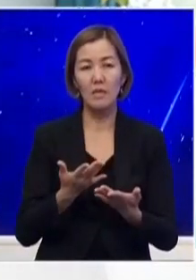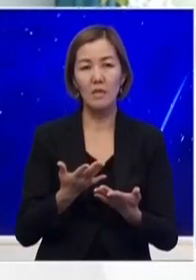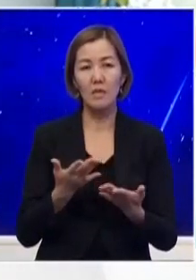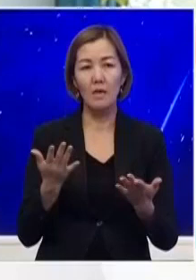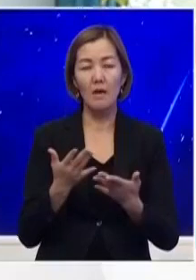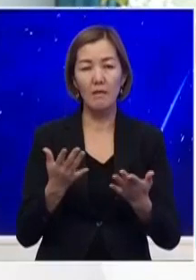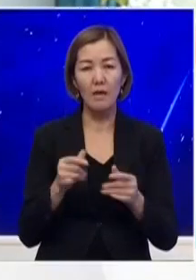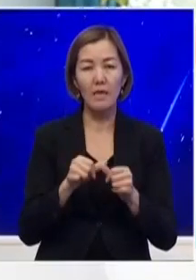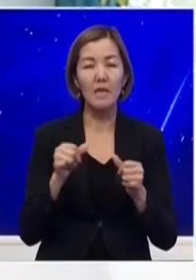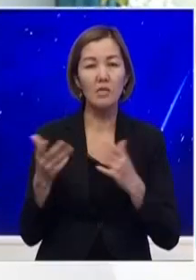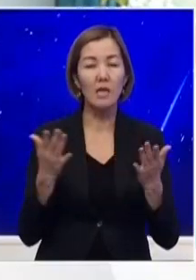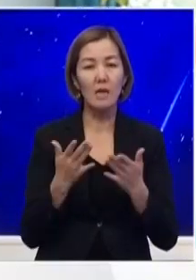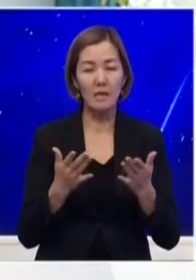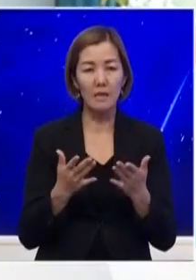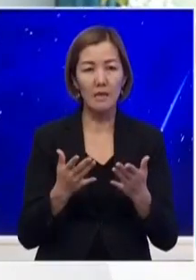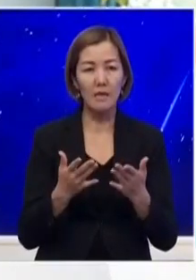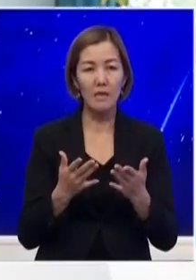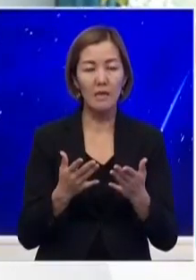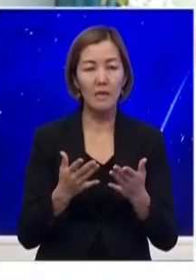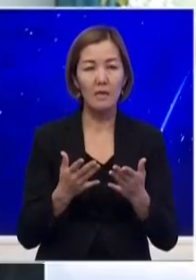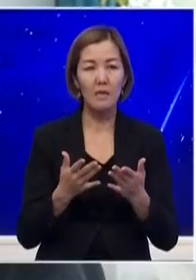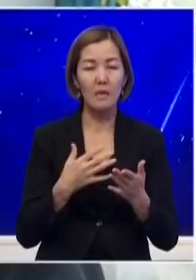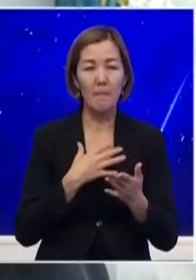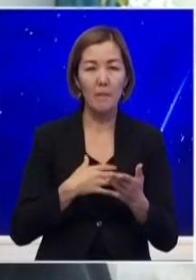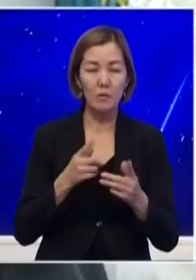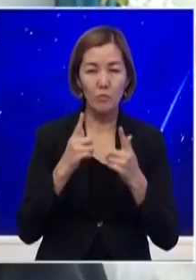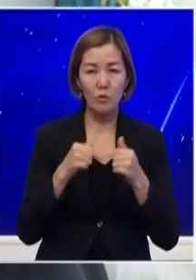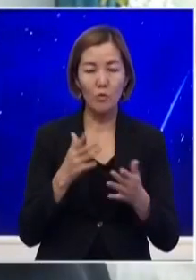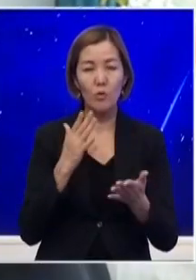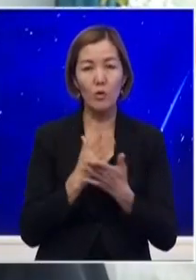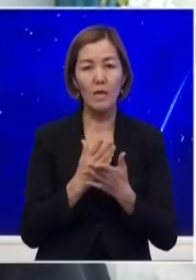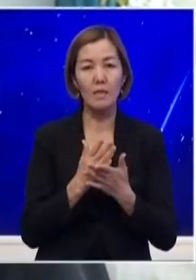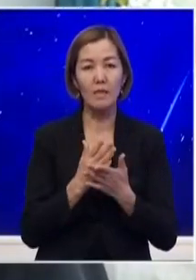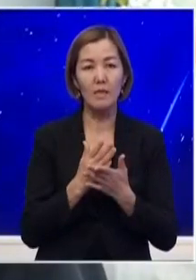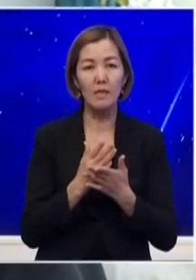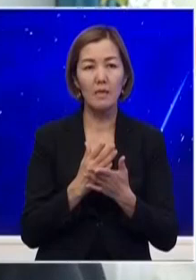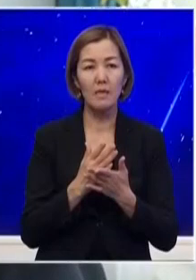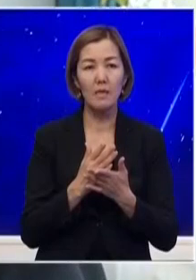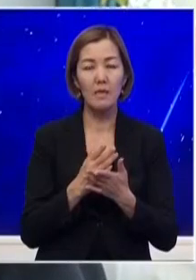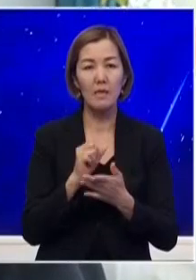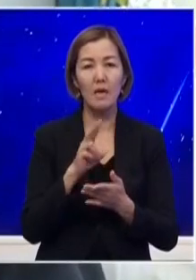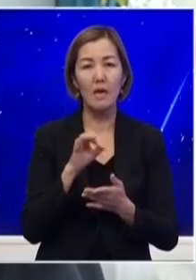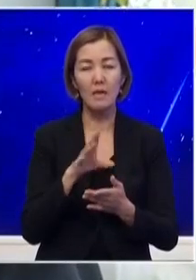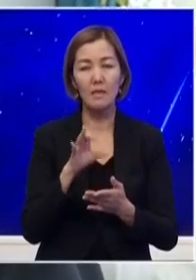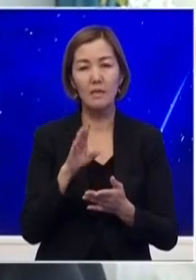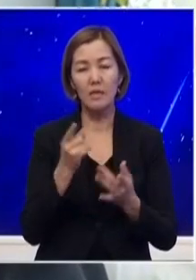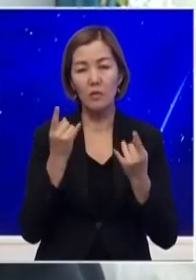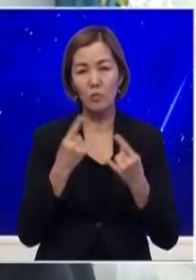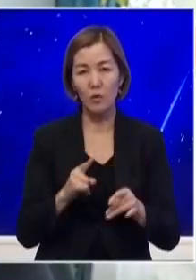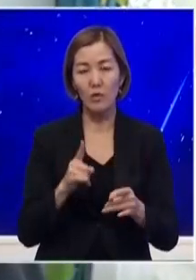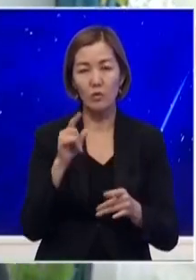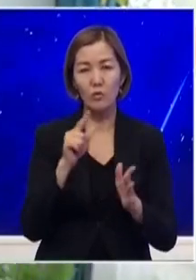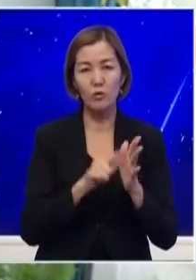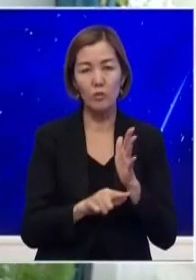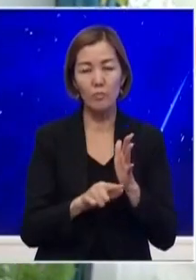өзінің ерекшелігі қандай, қаншалықты мазмұнды құрылған ақын Сара Тастанбек қызының туғанына